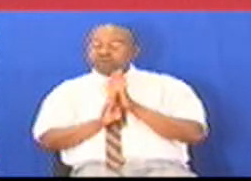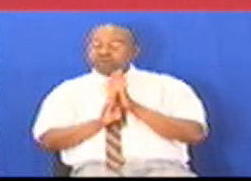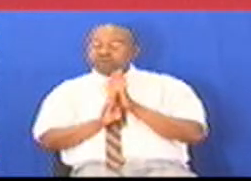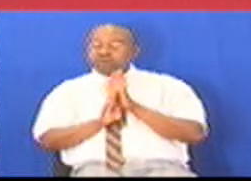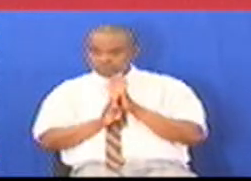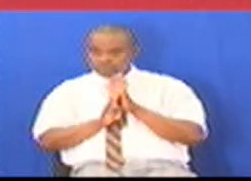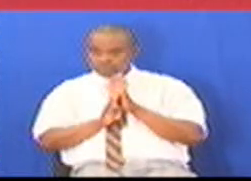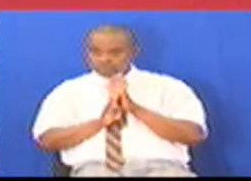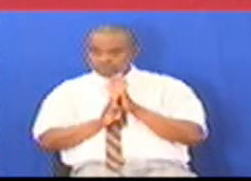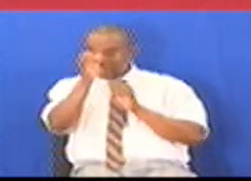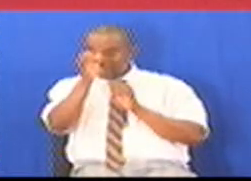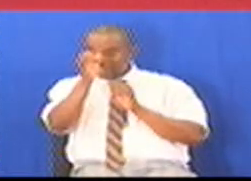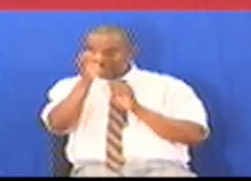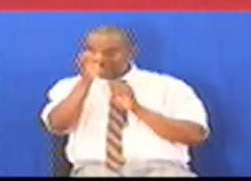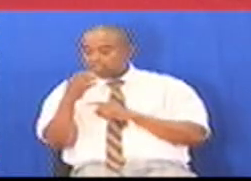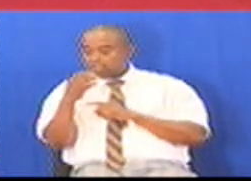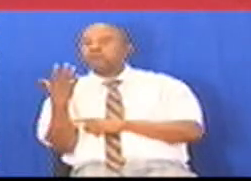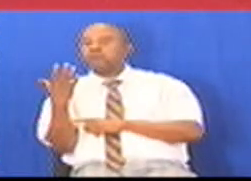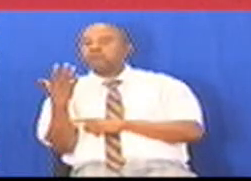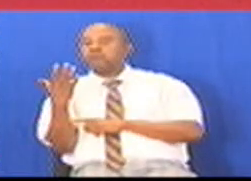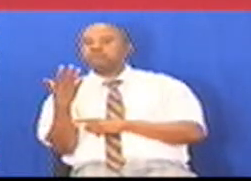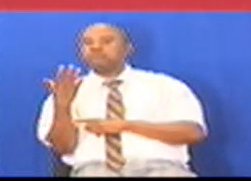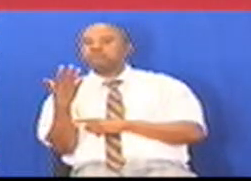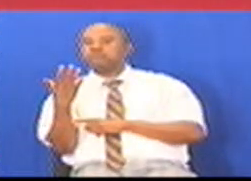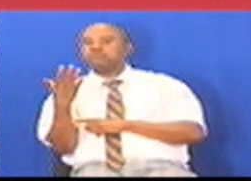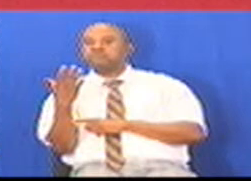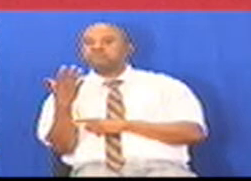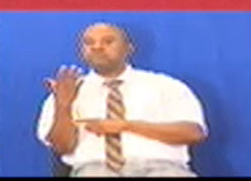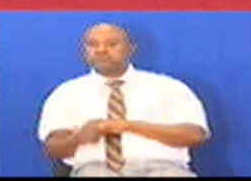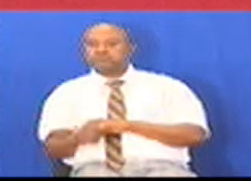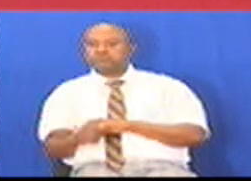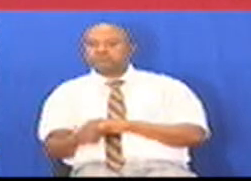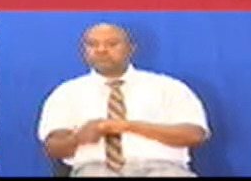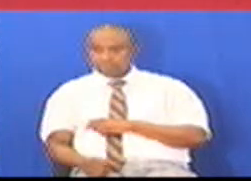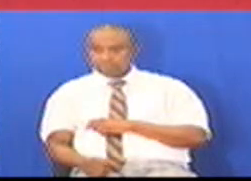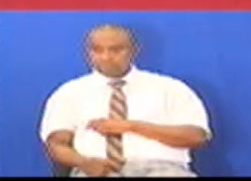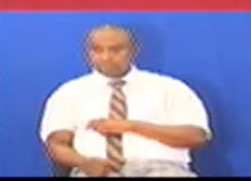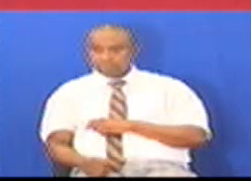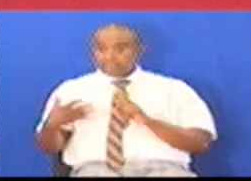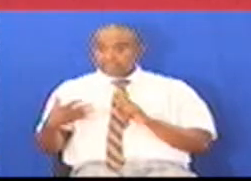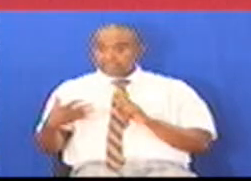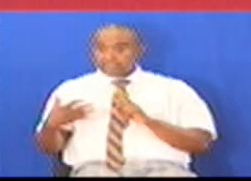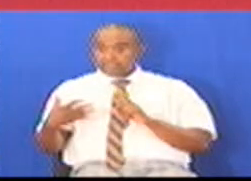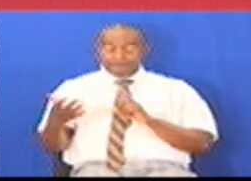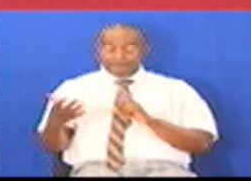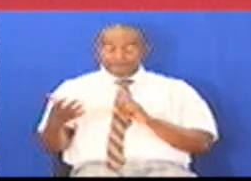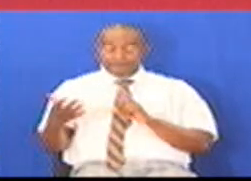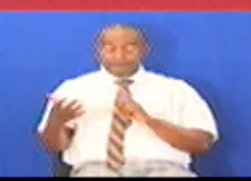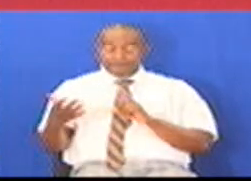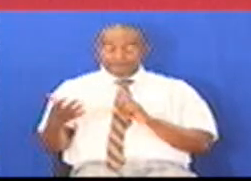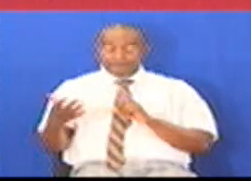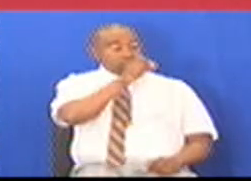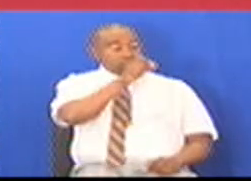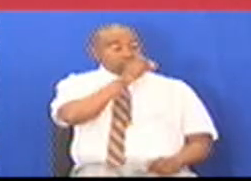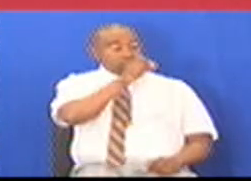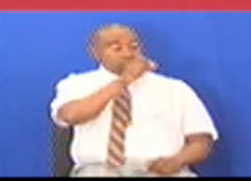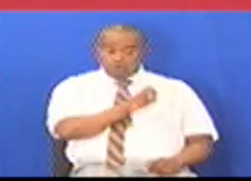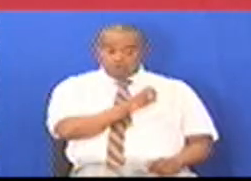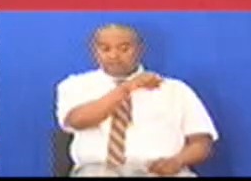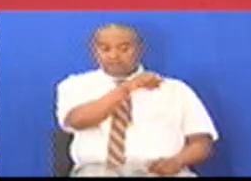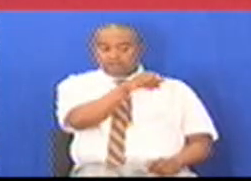mpaka 5.5%. Pato la wastani kwa kila mtu. Mheshimiwa